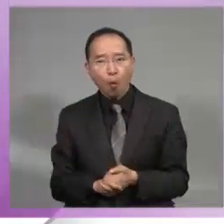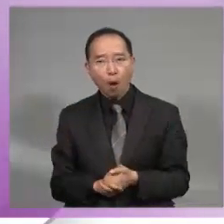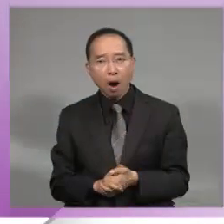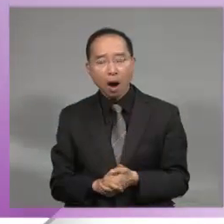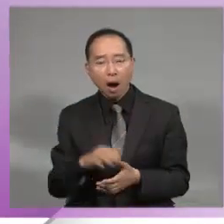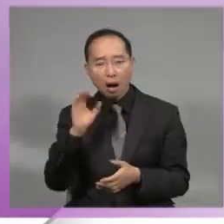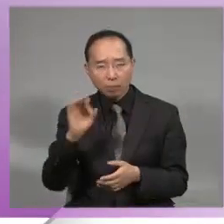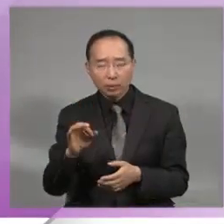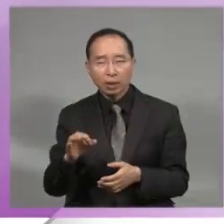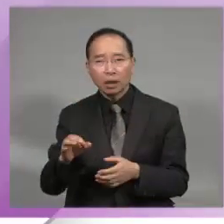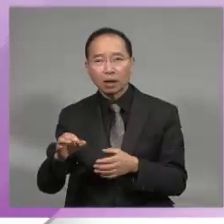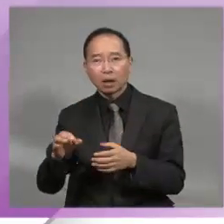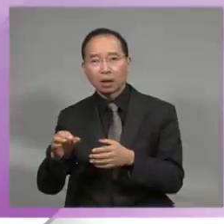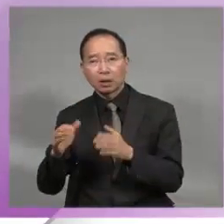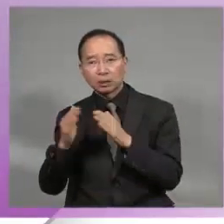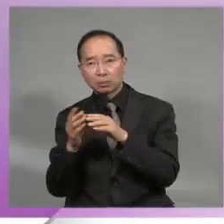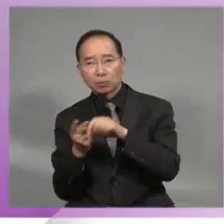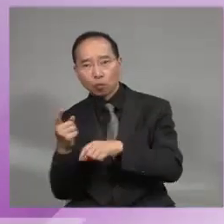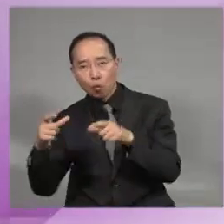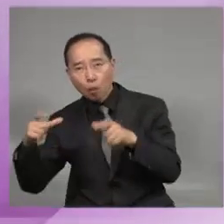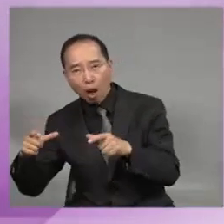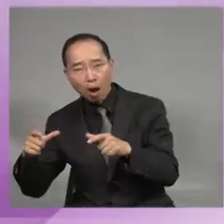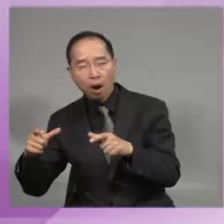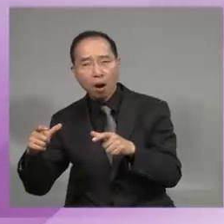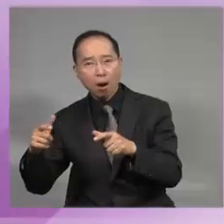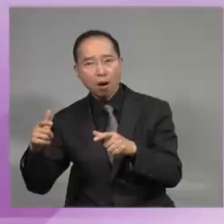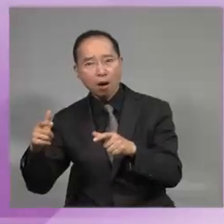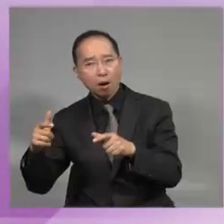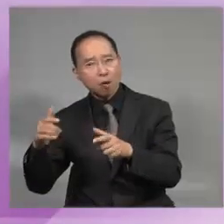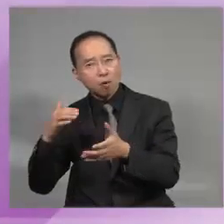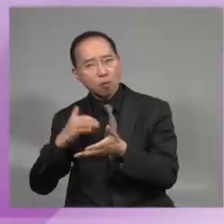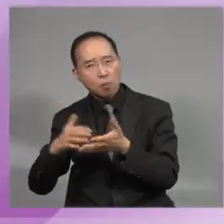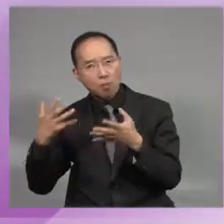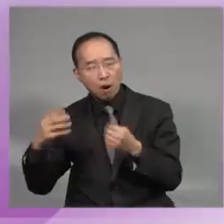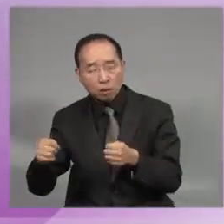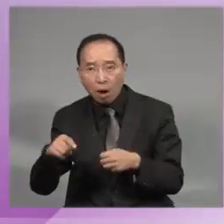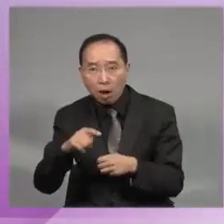관외 투표도 굉장히 많았는데 그렇죠. 네, 차량도 큰 차량으로 이동을 하네요.